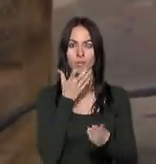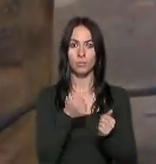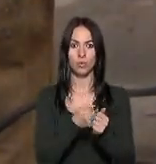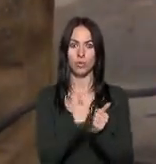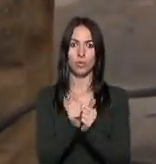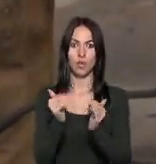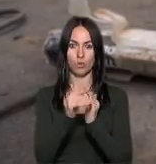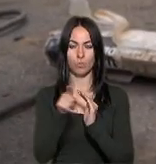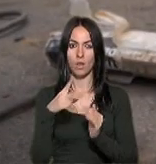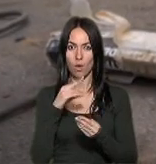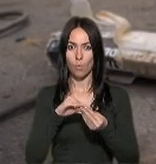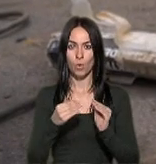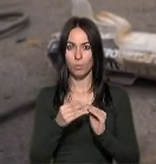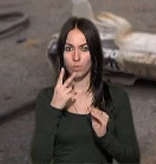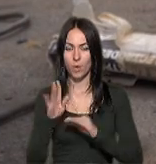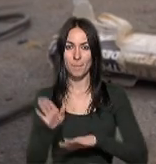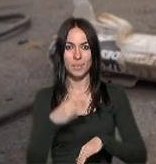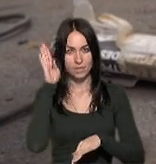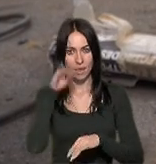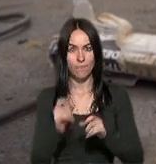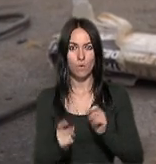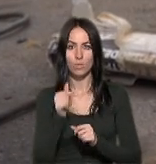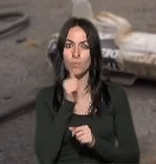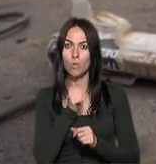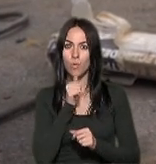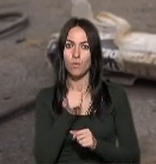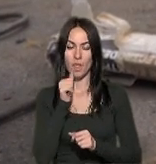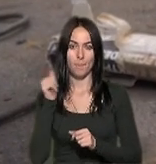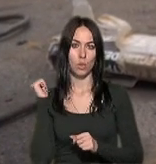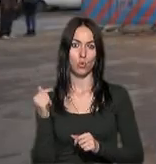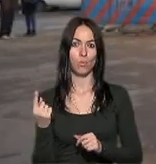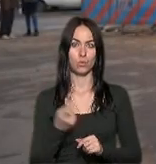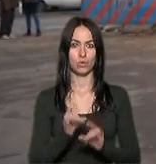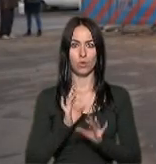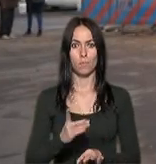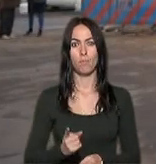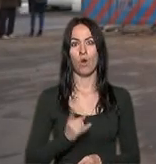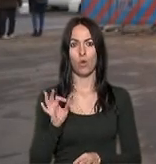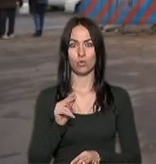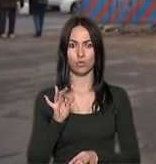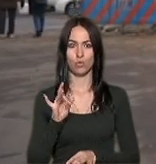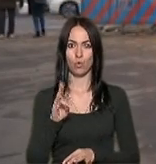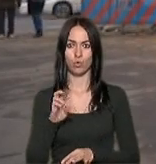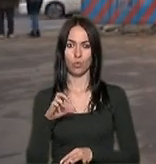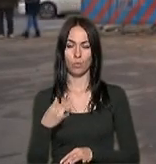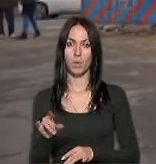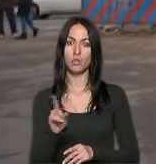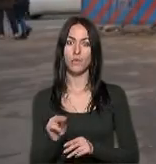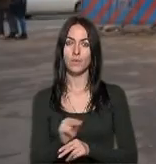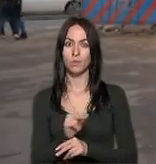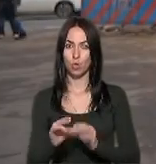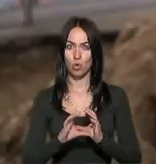на ній побачили після гідравлічних випробовувань минулого тижня, розповідає майстер Олександр Чорнобай. Щоб відремонтувати трубу, гарячу